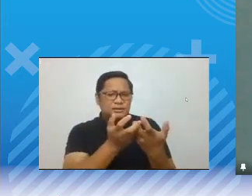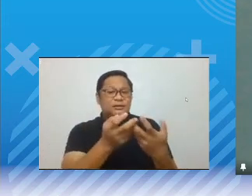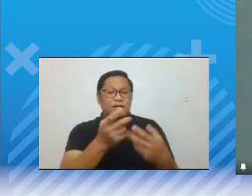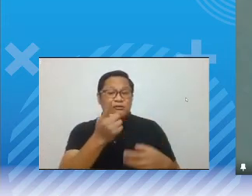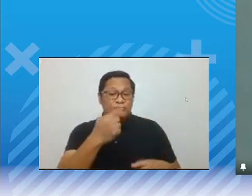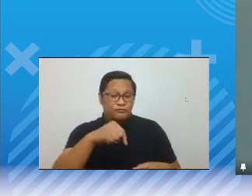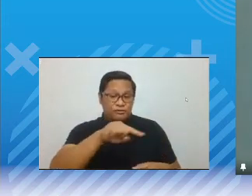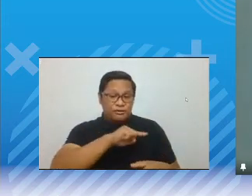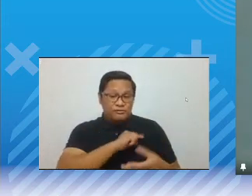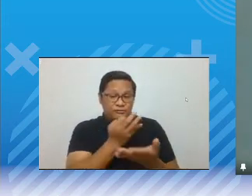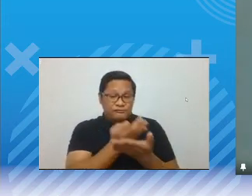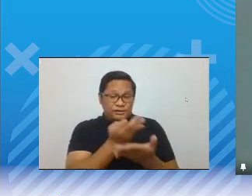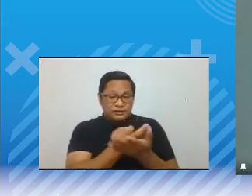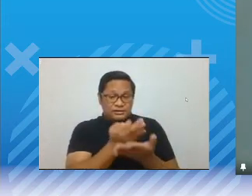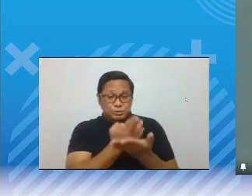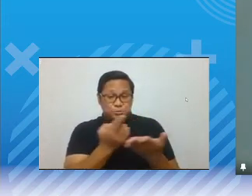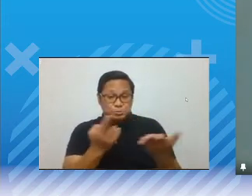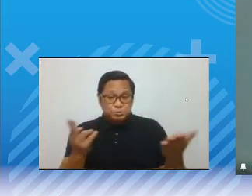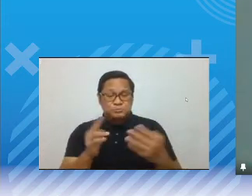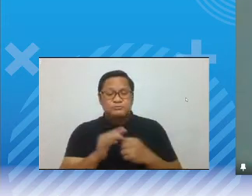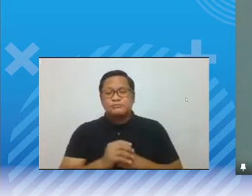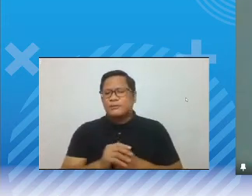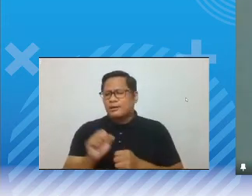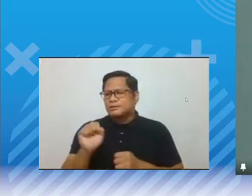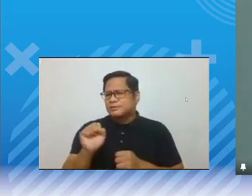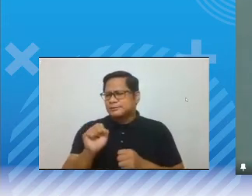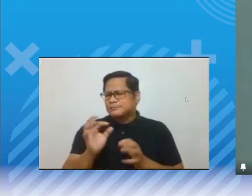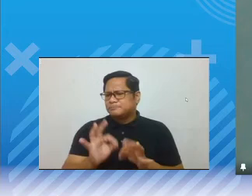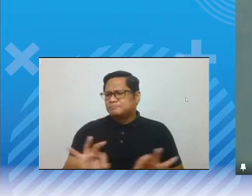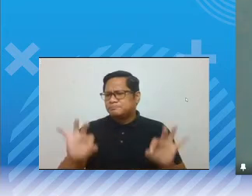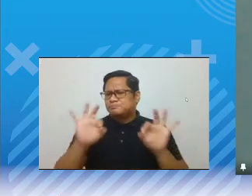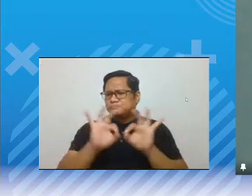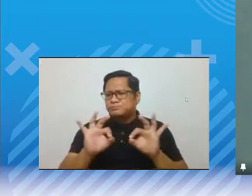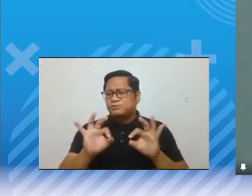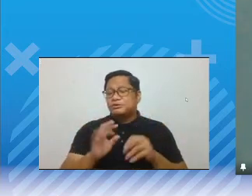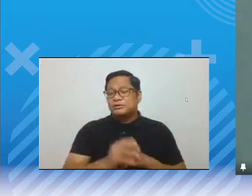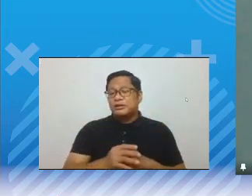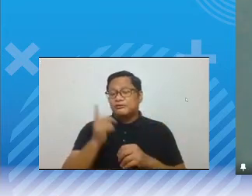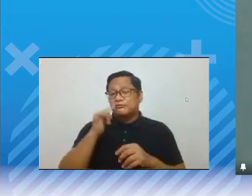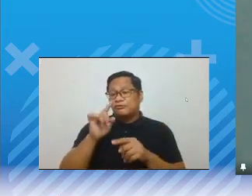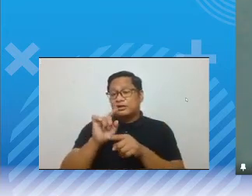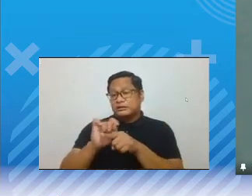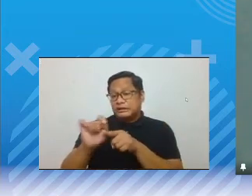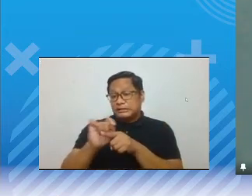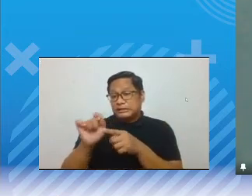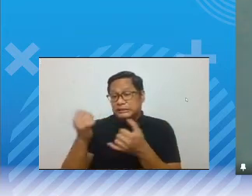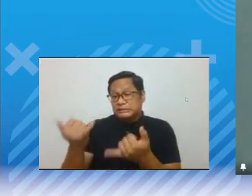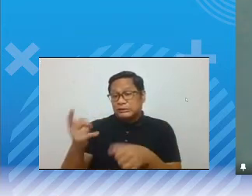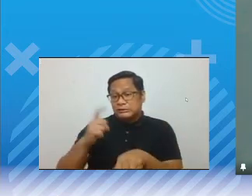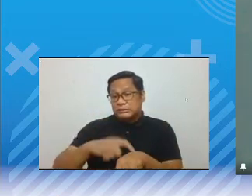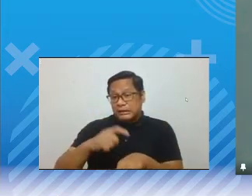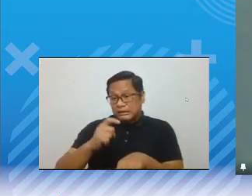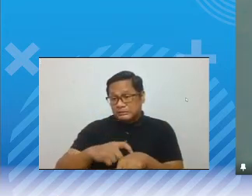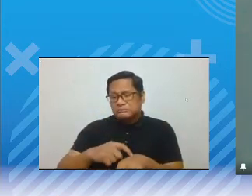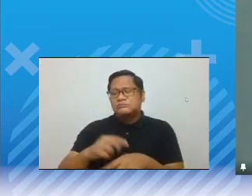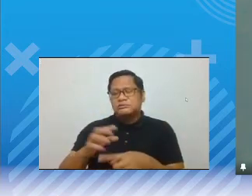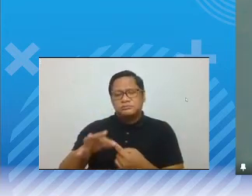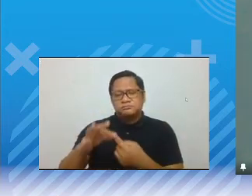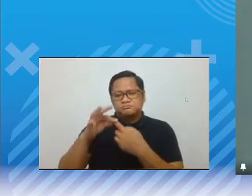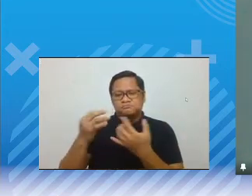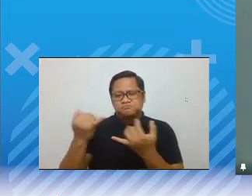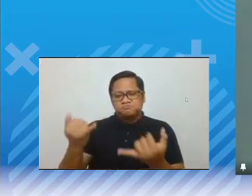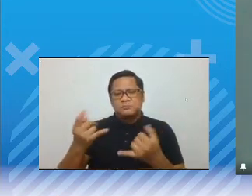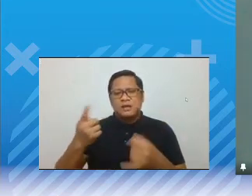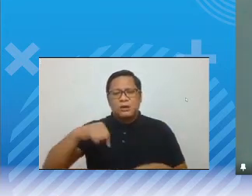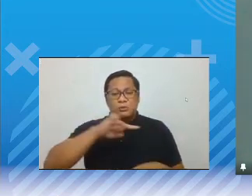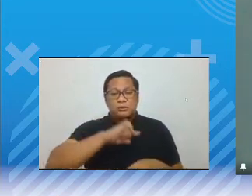financial resources. So, napakahalaga po ng provision of training sa panahon ngayon, especially marami sa ating mga guro